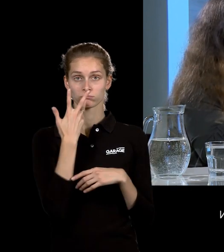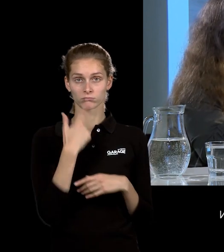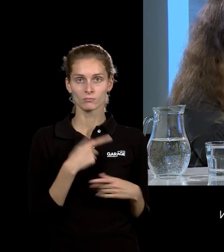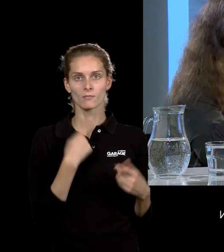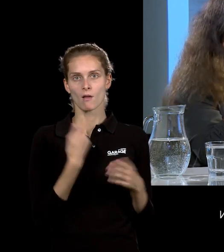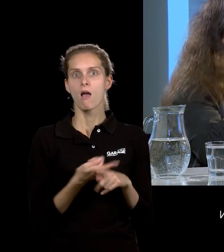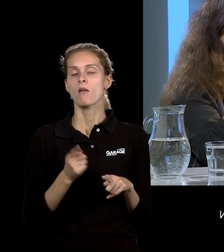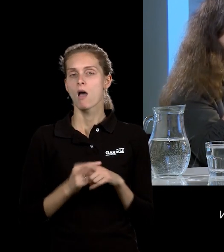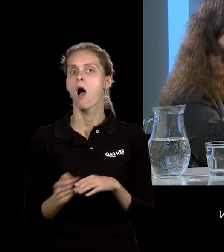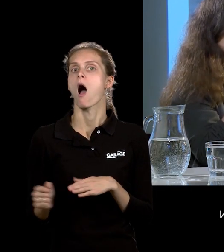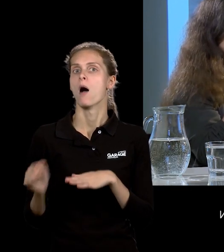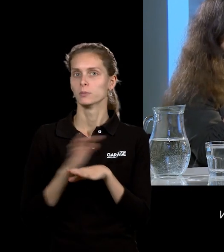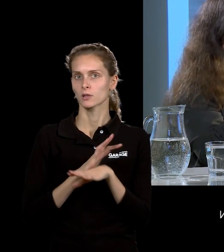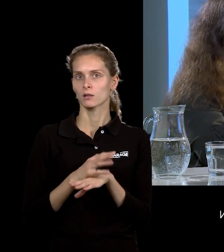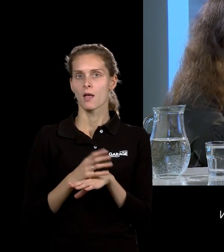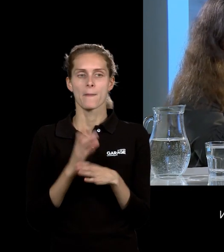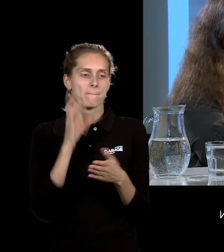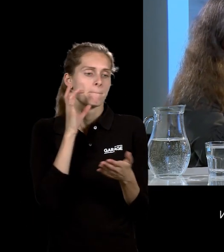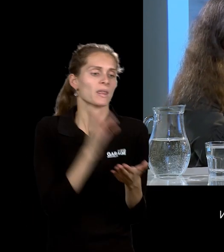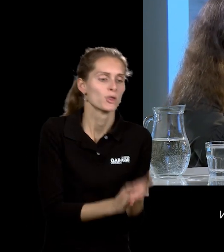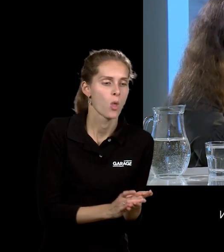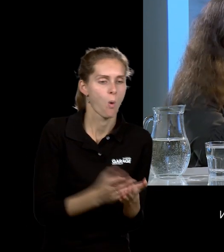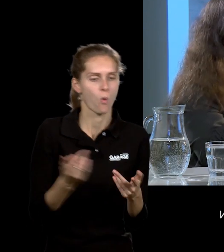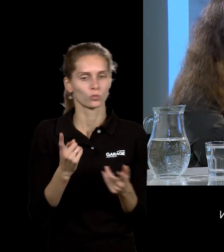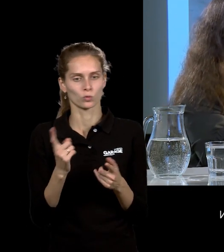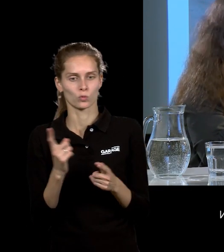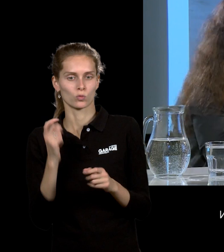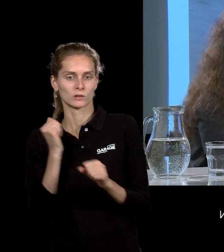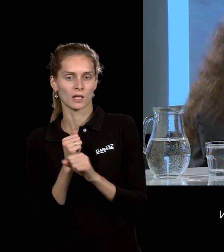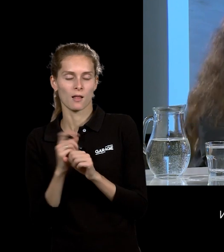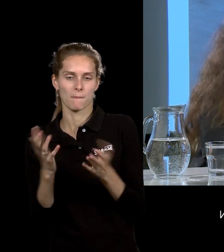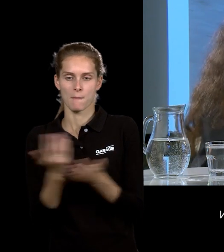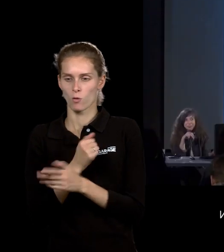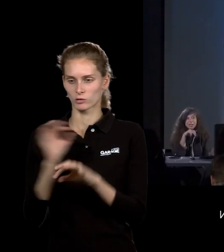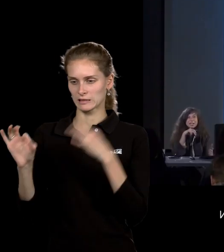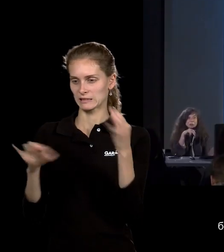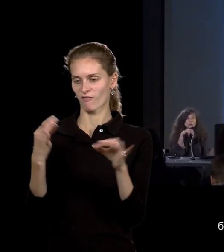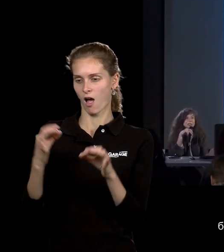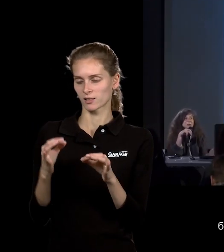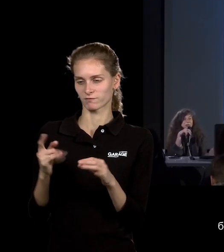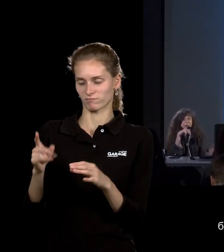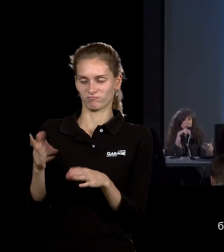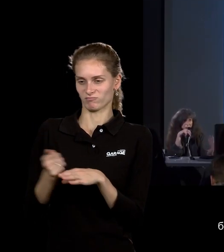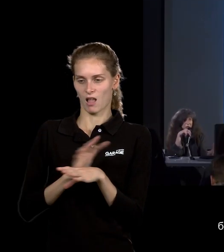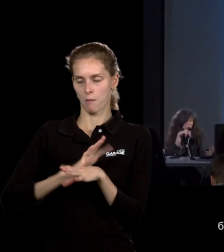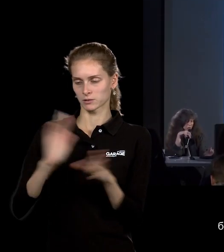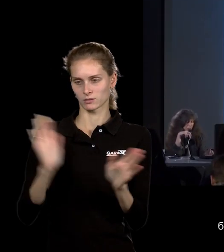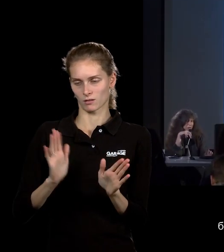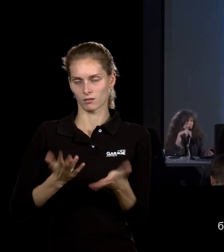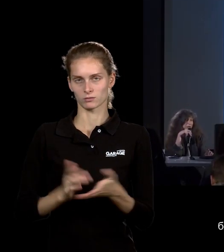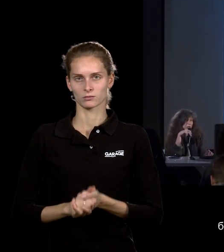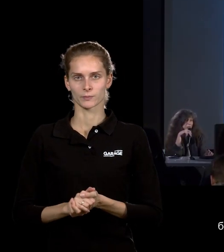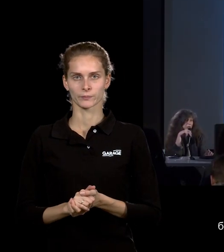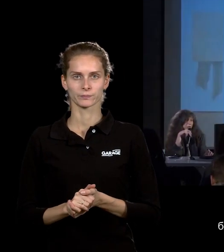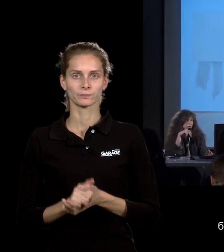какая-то абстракция, ты бы хоть пятно там поставил бы, и, а то это же издевательство над абстракцией. Точно, точно то же